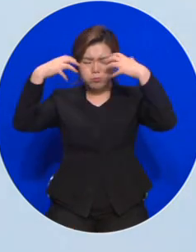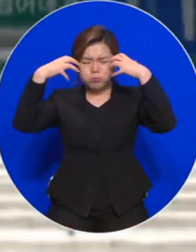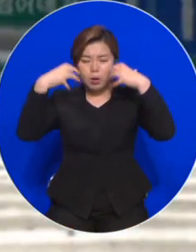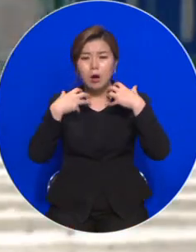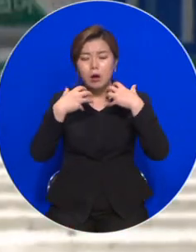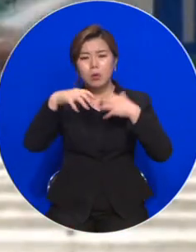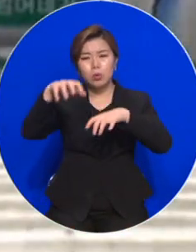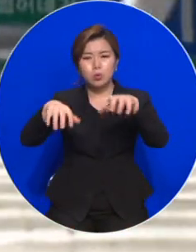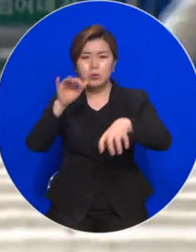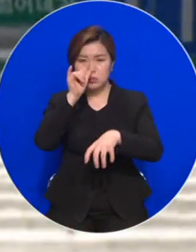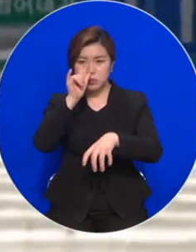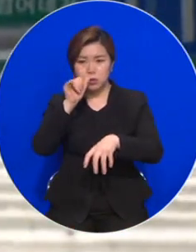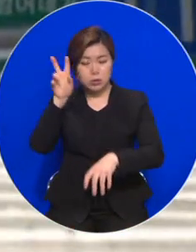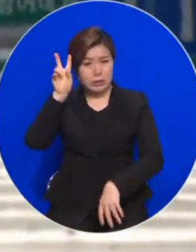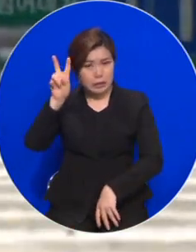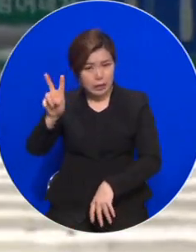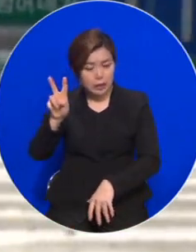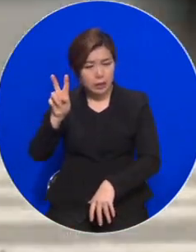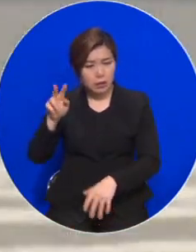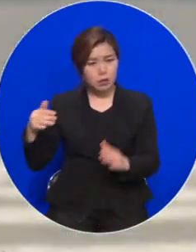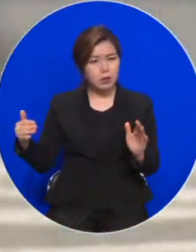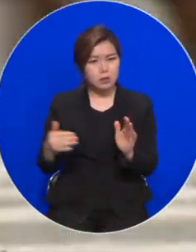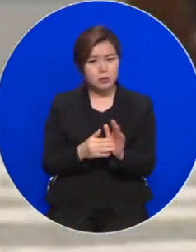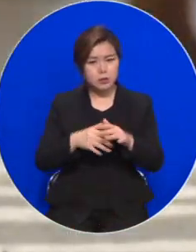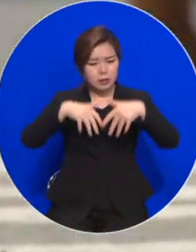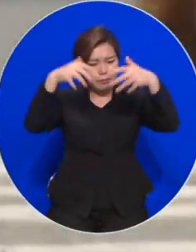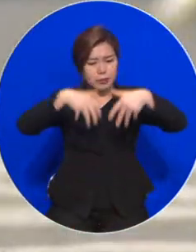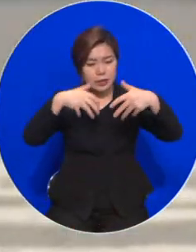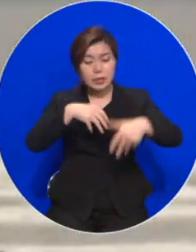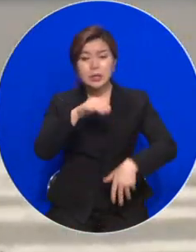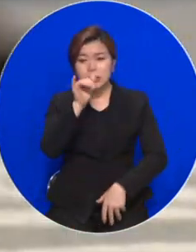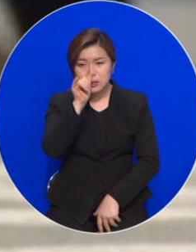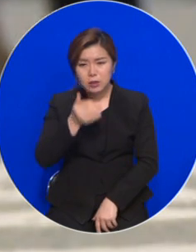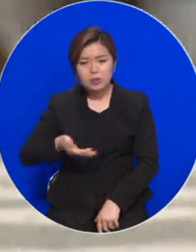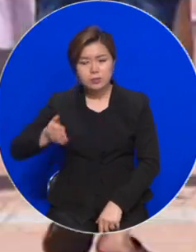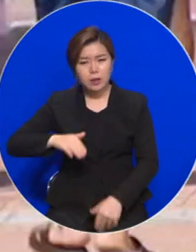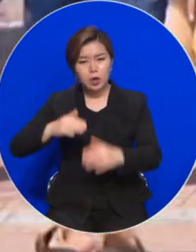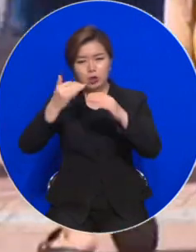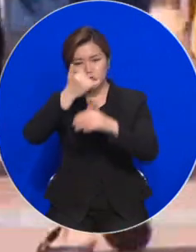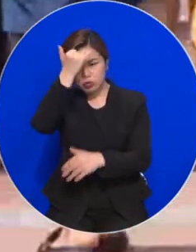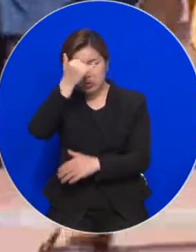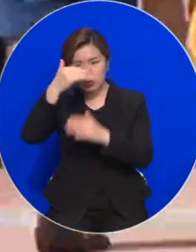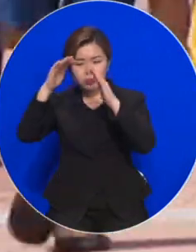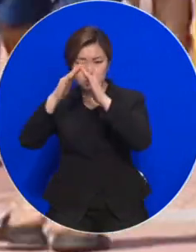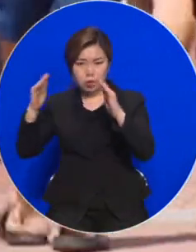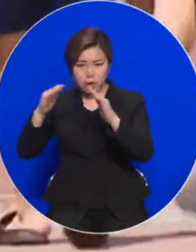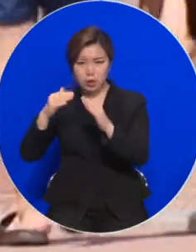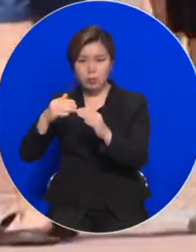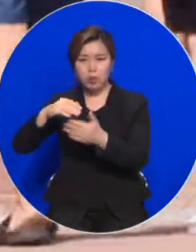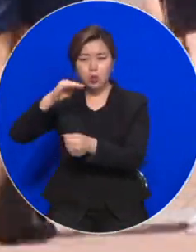있겠습니다. 모레까지 전국 대부분 지역에서 비가 오겠으나 충청과 전라, 경북은